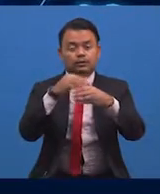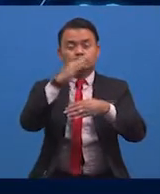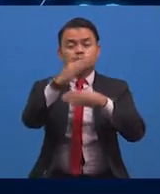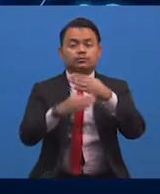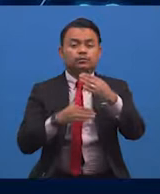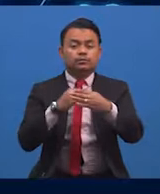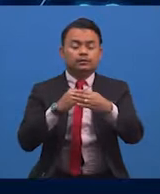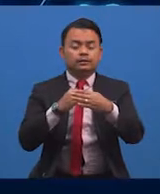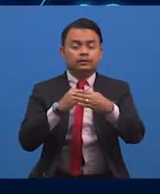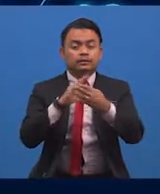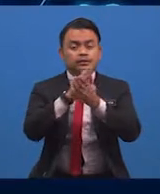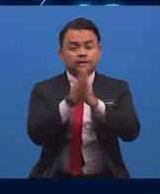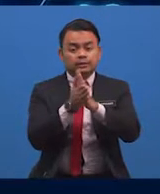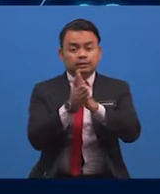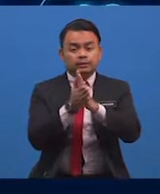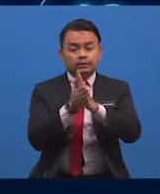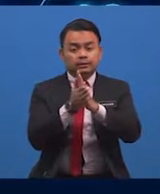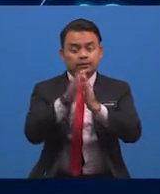membentuk lapisan ozon.